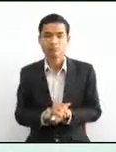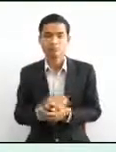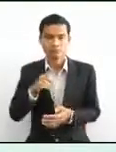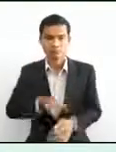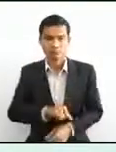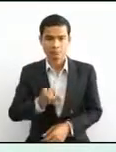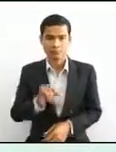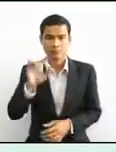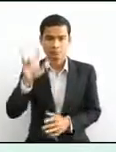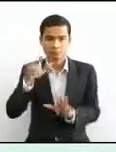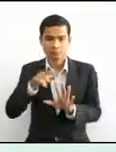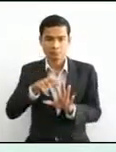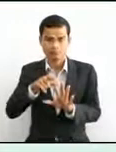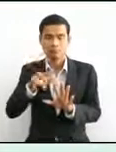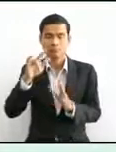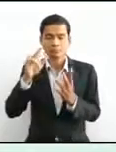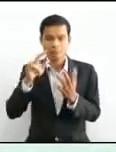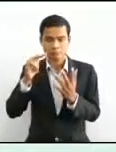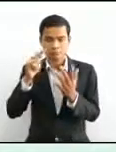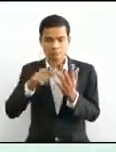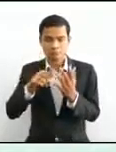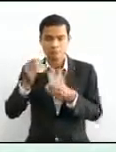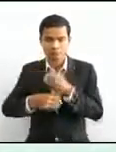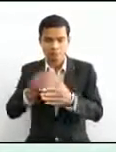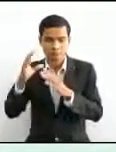Cháu bóng lụa đồn.